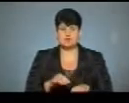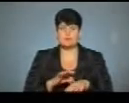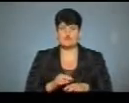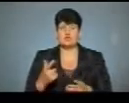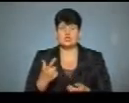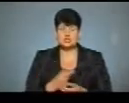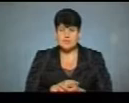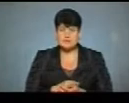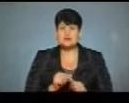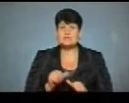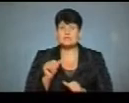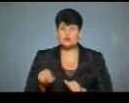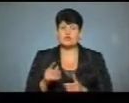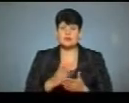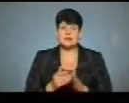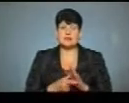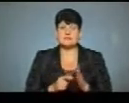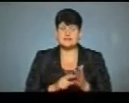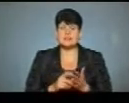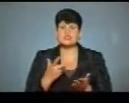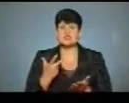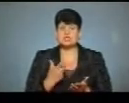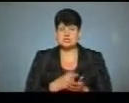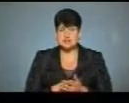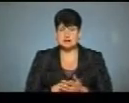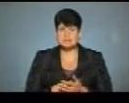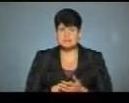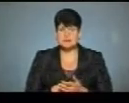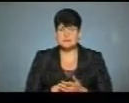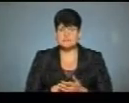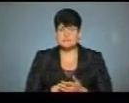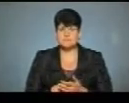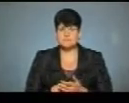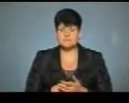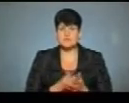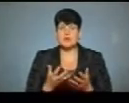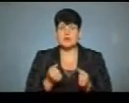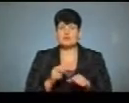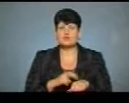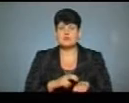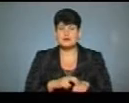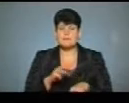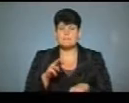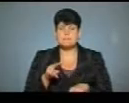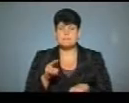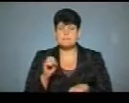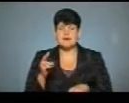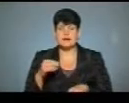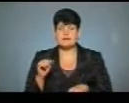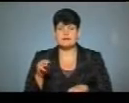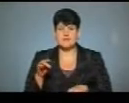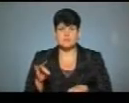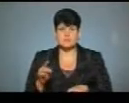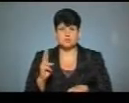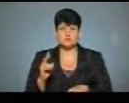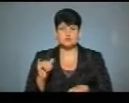щеплення. Окрім того, ще є кабінет щеплень в кабінеті прийому лікаря-педіатра в Кутківцях і